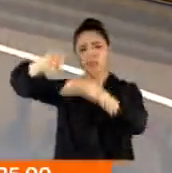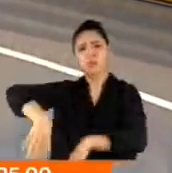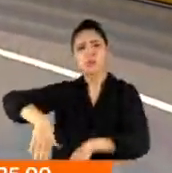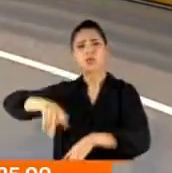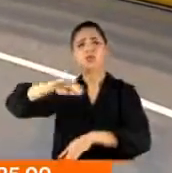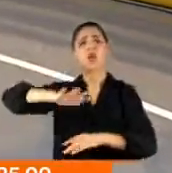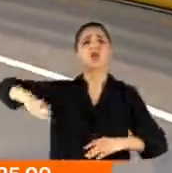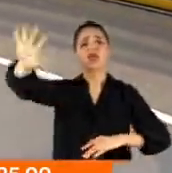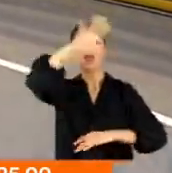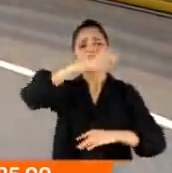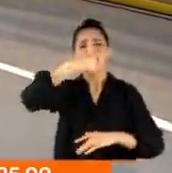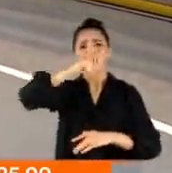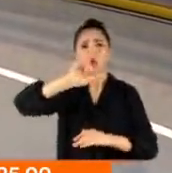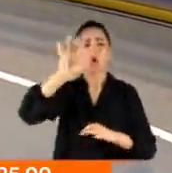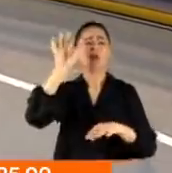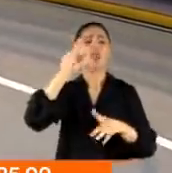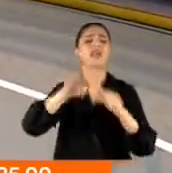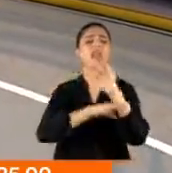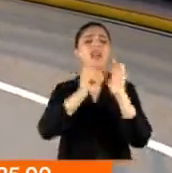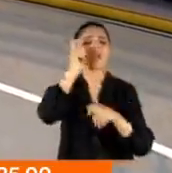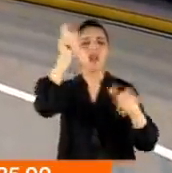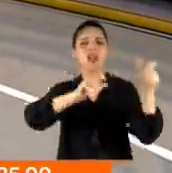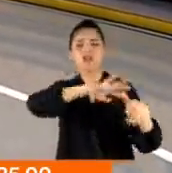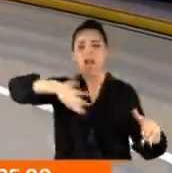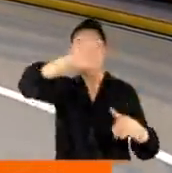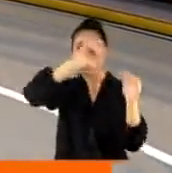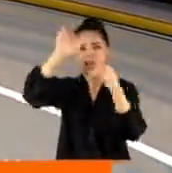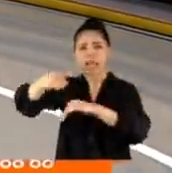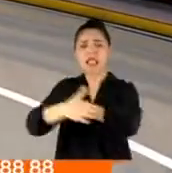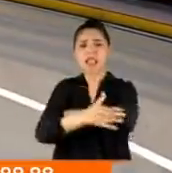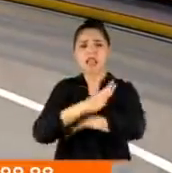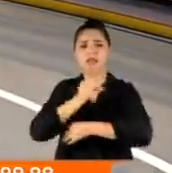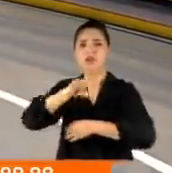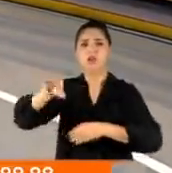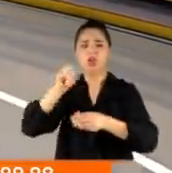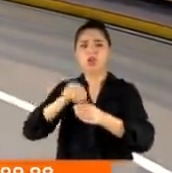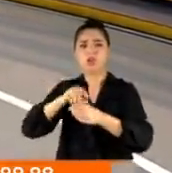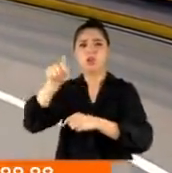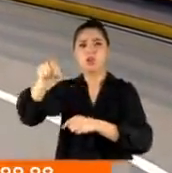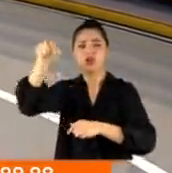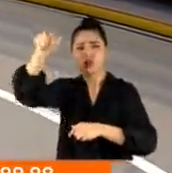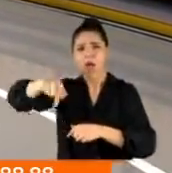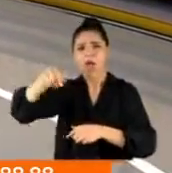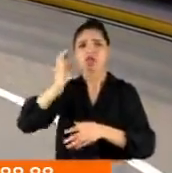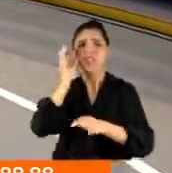Çevre köylerde yaşayanlar dakikalar içinde oraya aktı. Gördüğünüz gibi manzara buydu. Çocuklar için uçurumun dibinden yukarıya bir insan zinciri oluşturuldu.